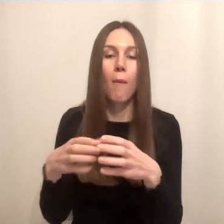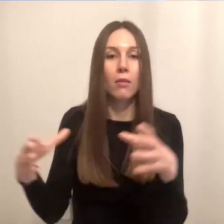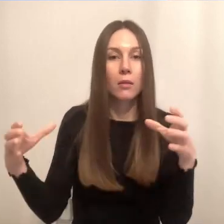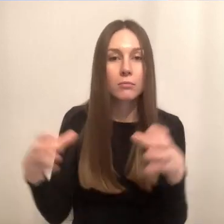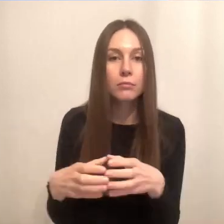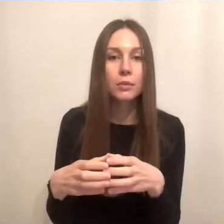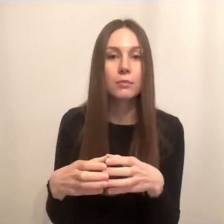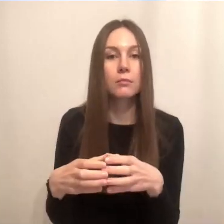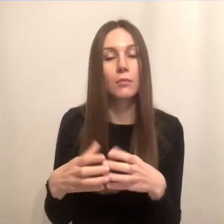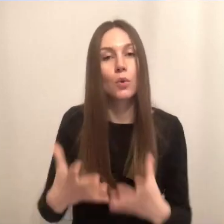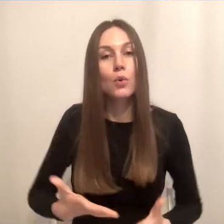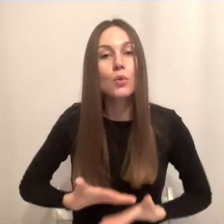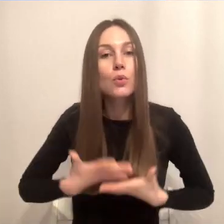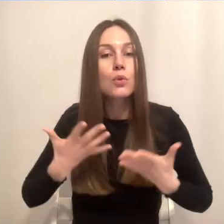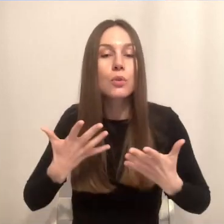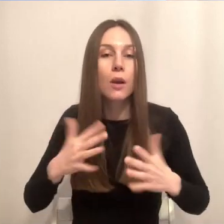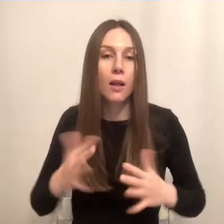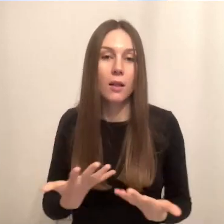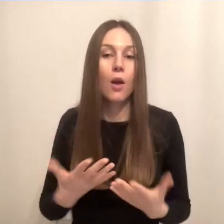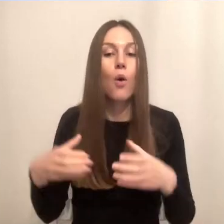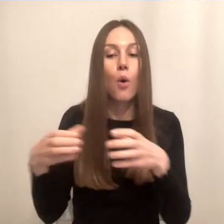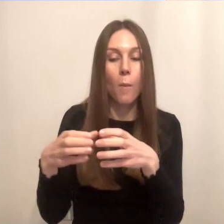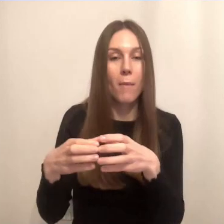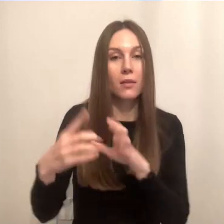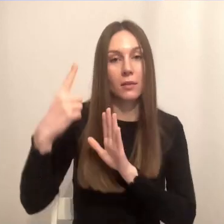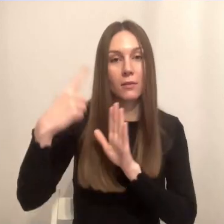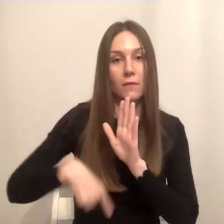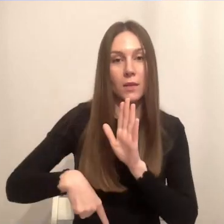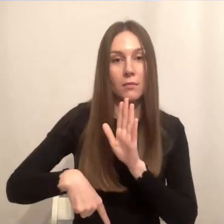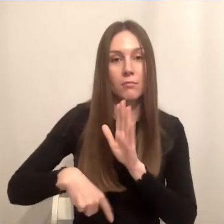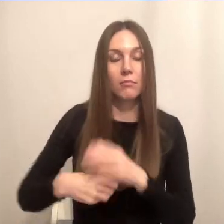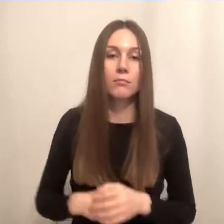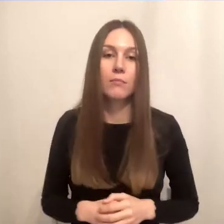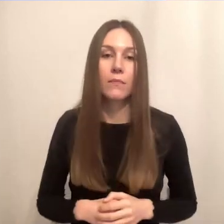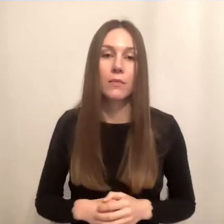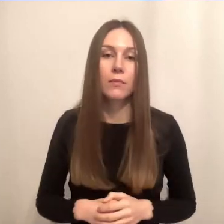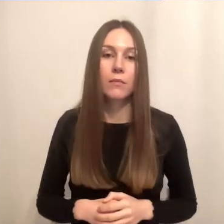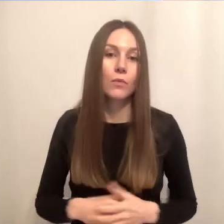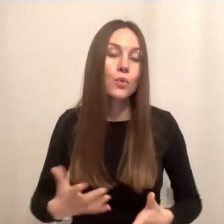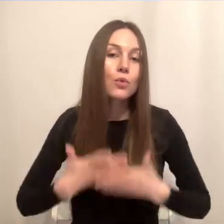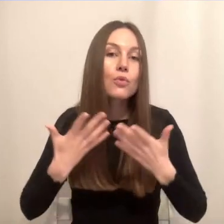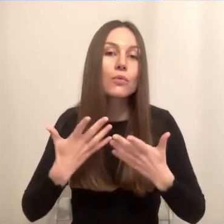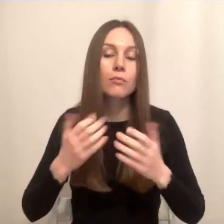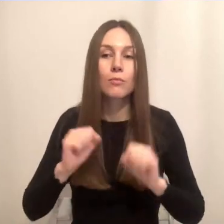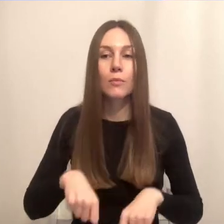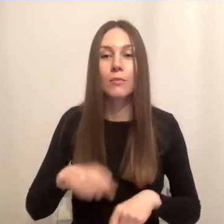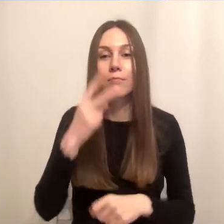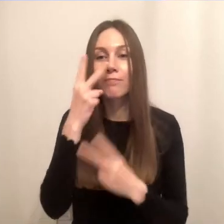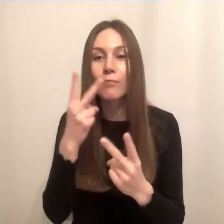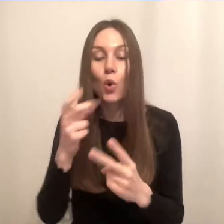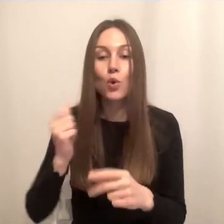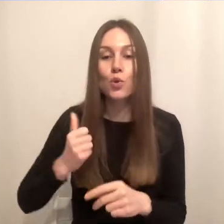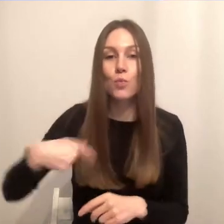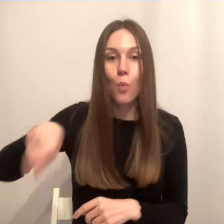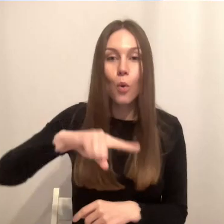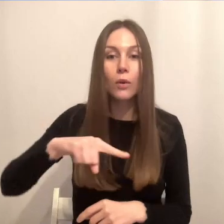ir džiaugiuosi tuom, kad komanda manim tiki ir džiaugiuosi tuom, kad galiu žiūrėti tuos reikiamus žmonės, kurių reikia